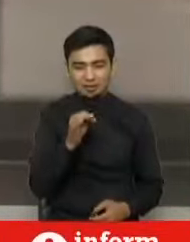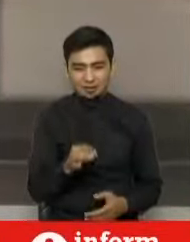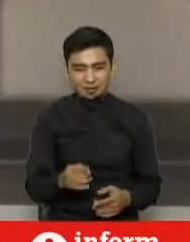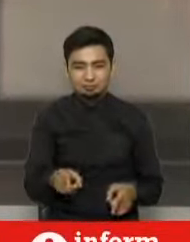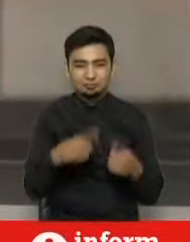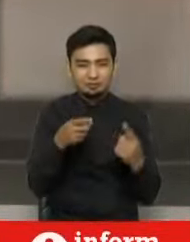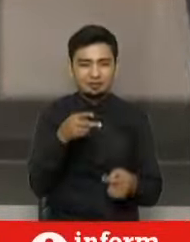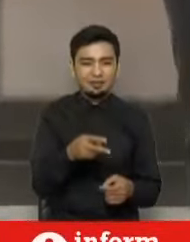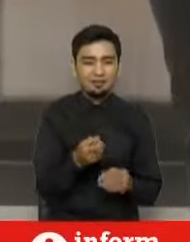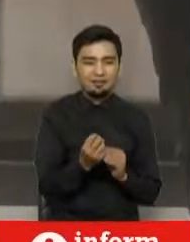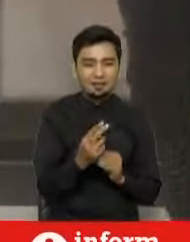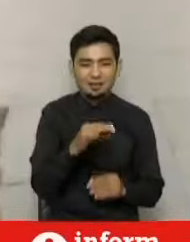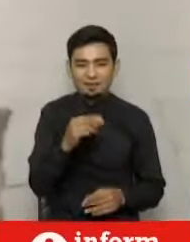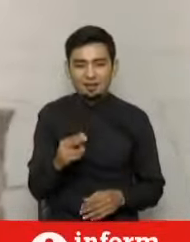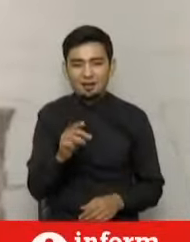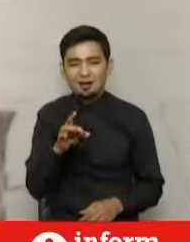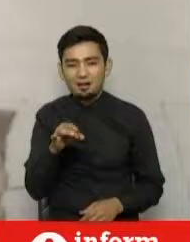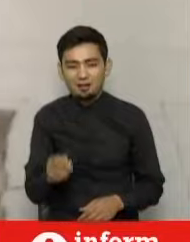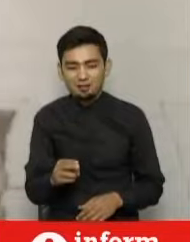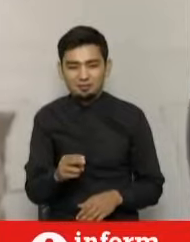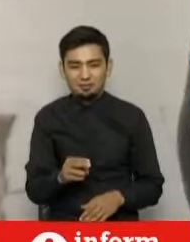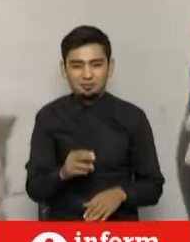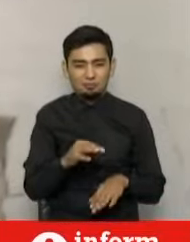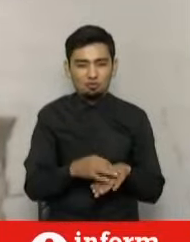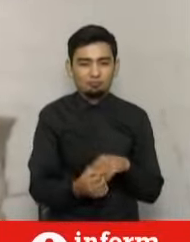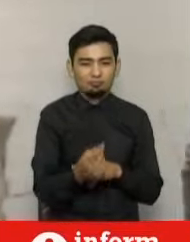развитие 12 видов рака. Основной